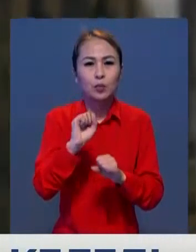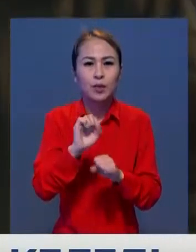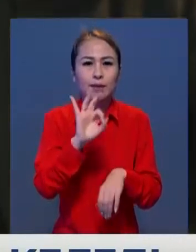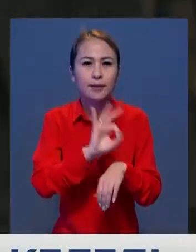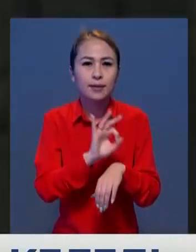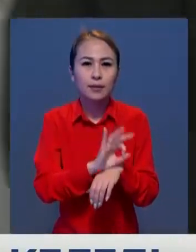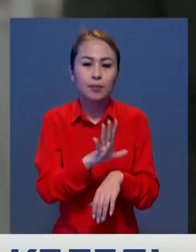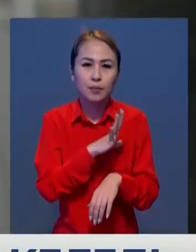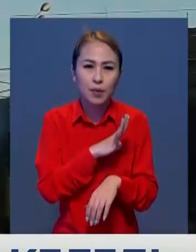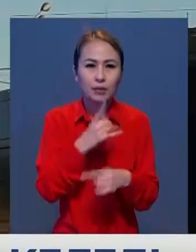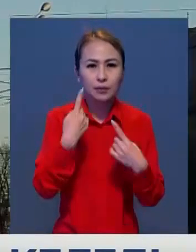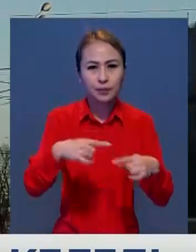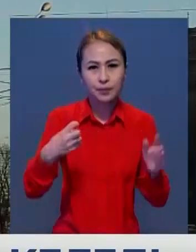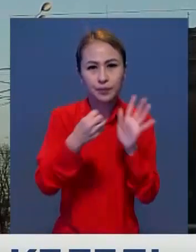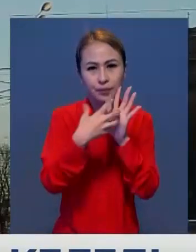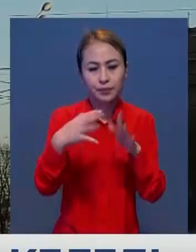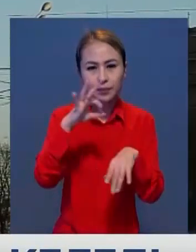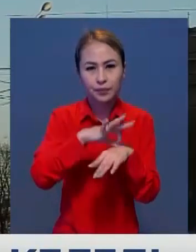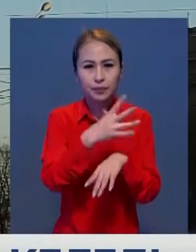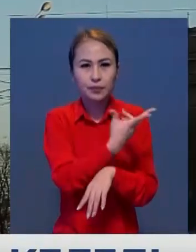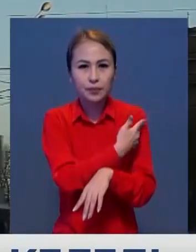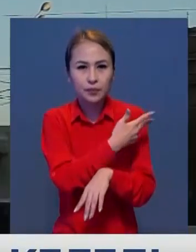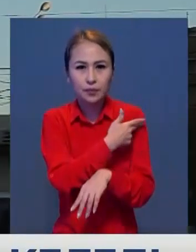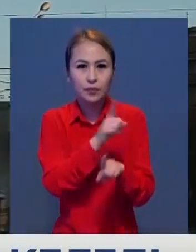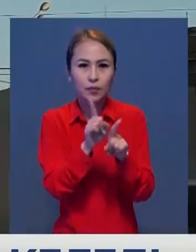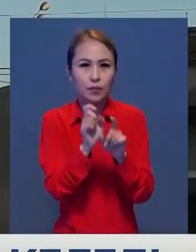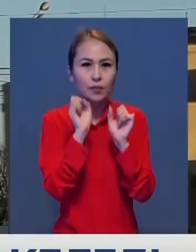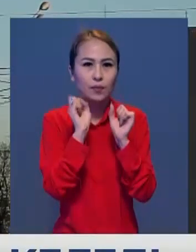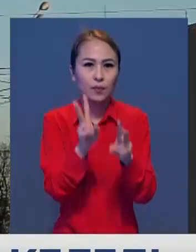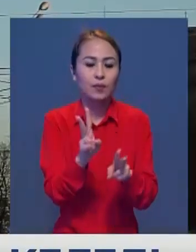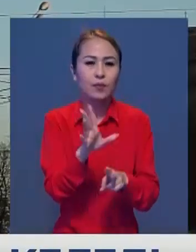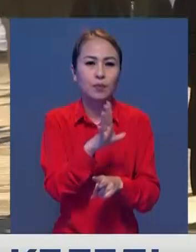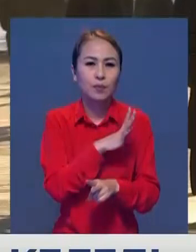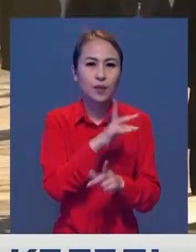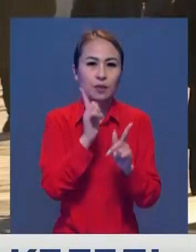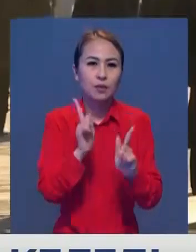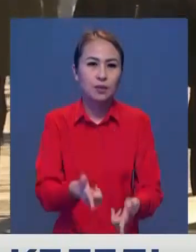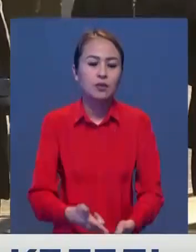сырқаттарға шалдыққан және қатерлі ісігі бар науқастарға бұл вакцинаны егу қауіпті екенін